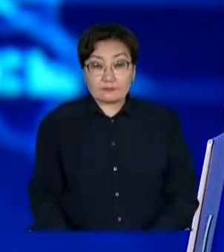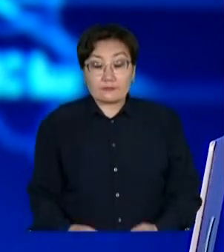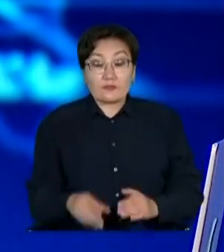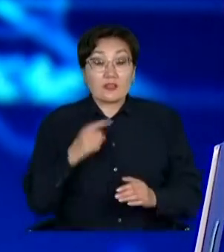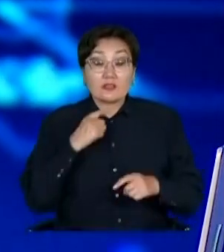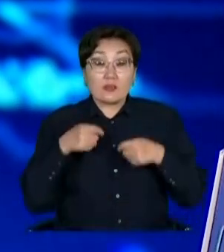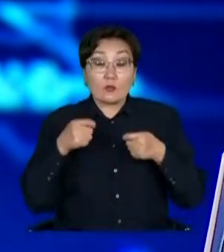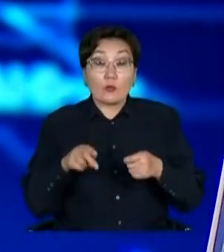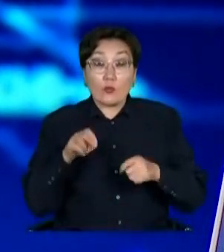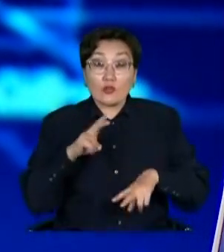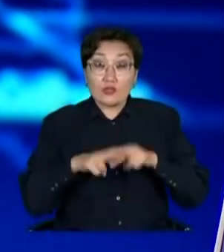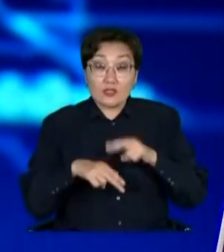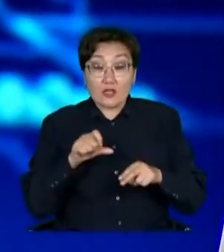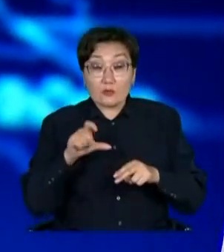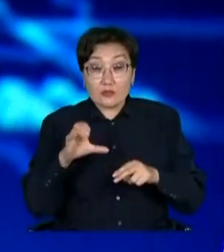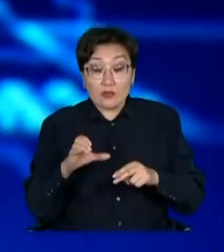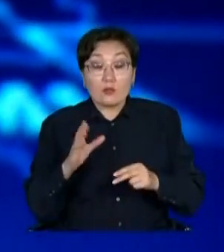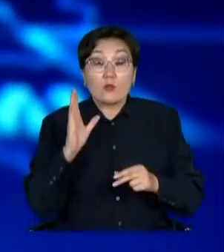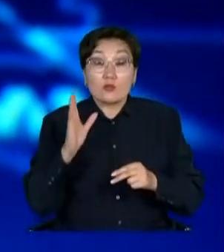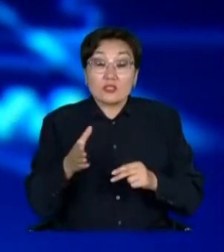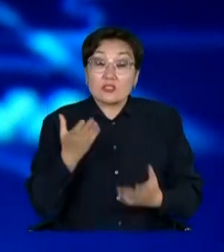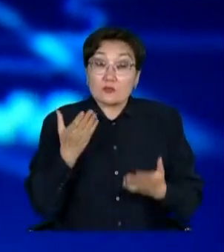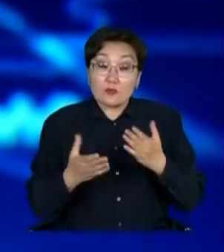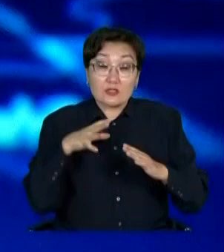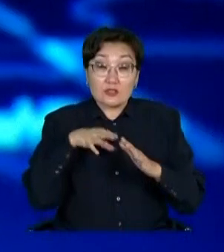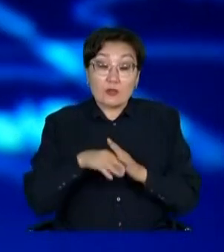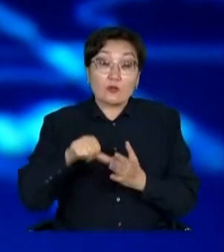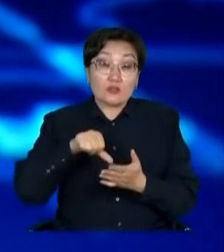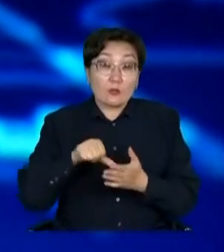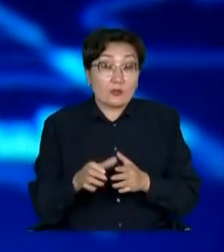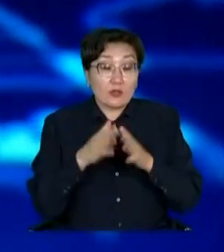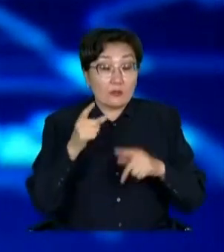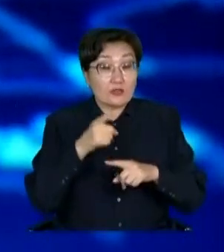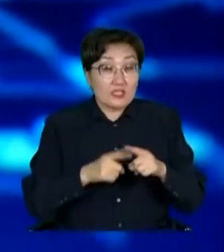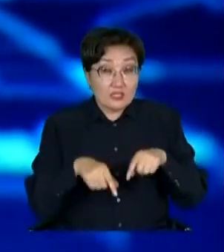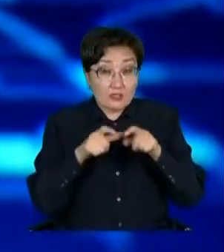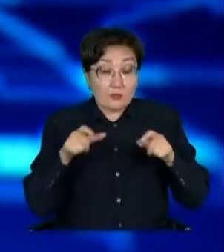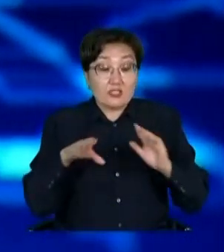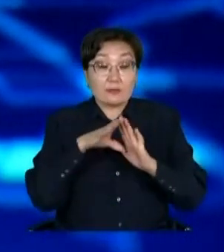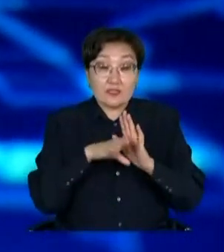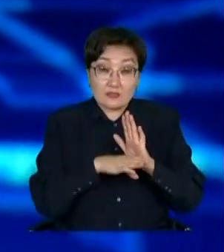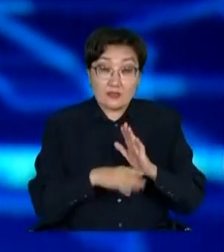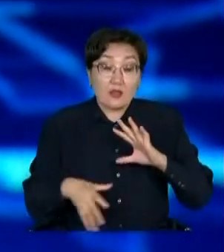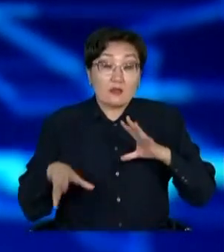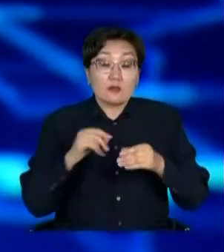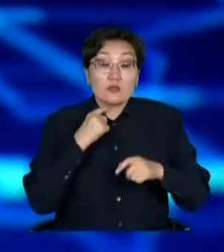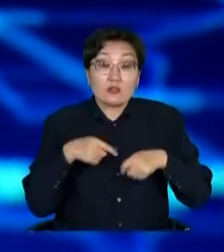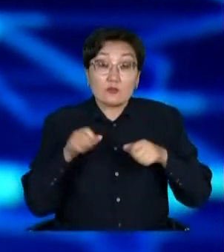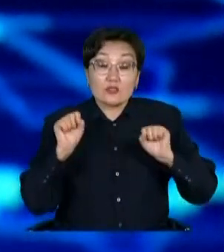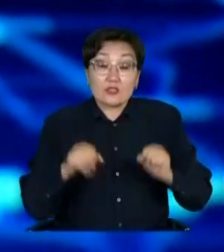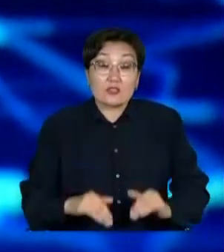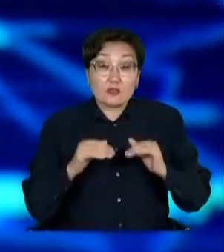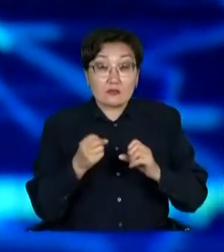Референдум по строительству АЭС будет считаться состоявшимся, если в нем примут участие более половины граждан из списка. Всего проголосовать смогут